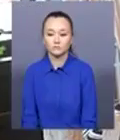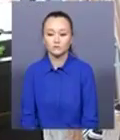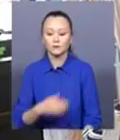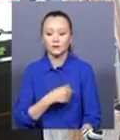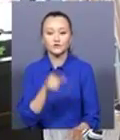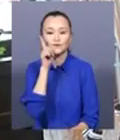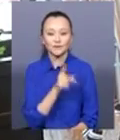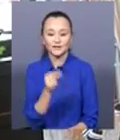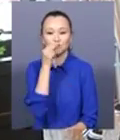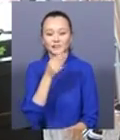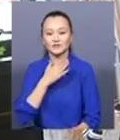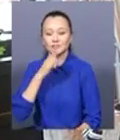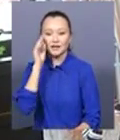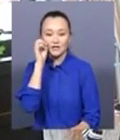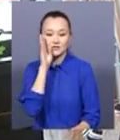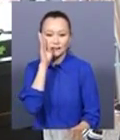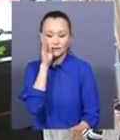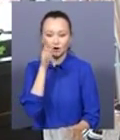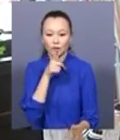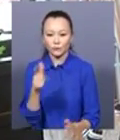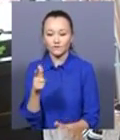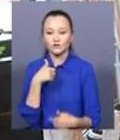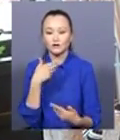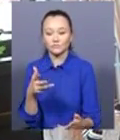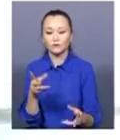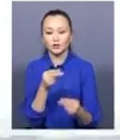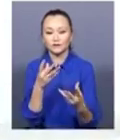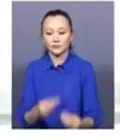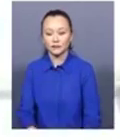Наш вкусный и аппетитный завтрак готов. Желаю вам удачного дня.